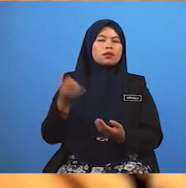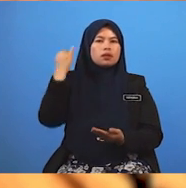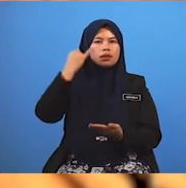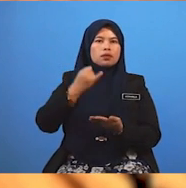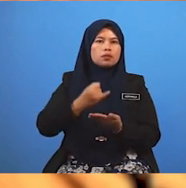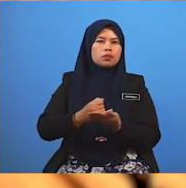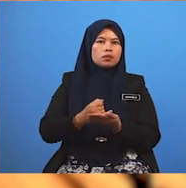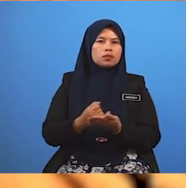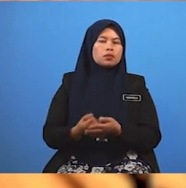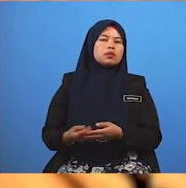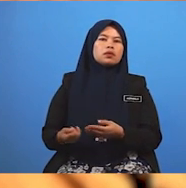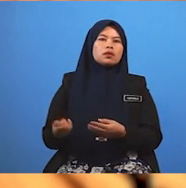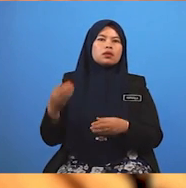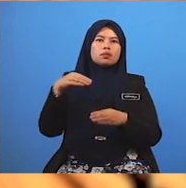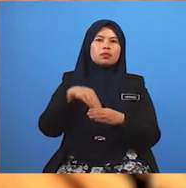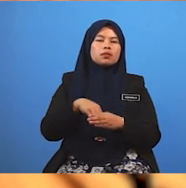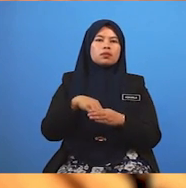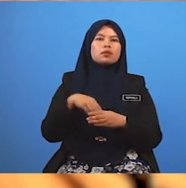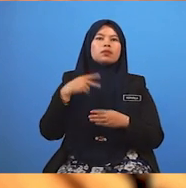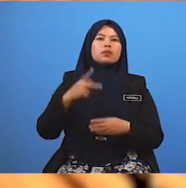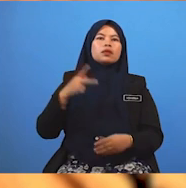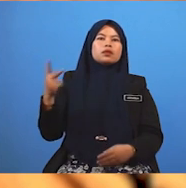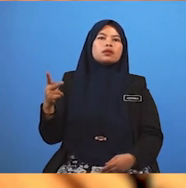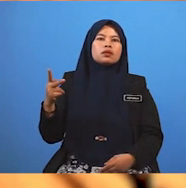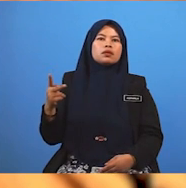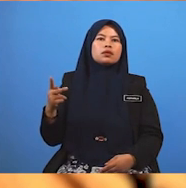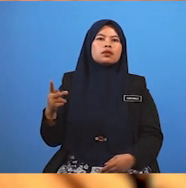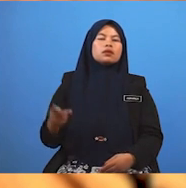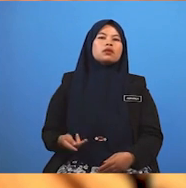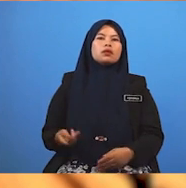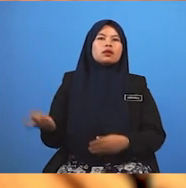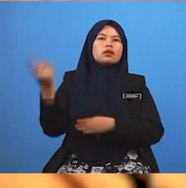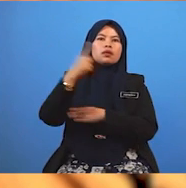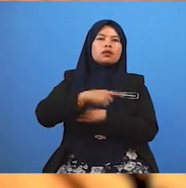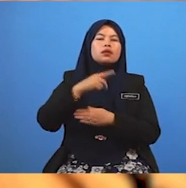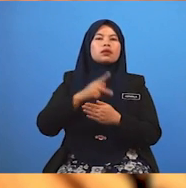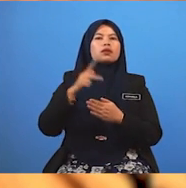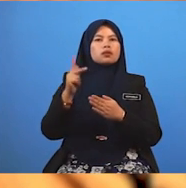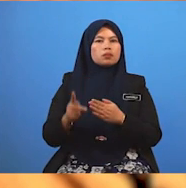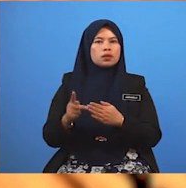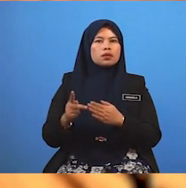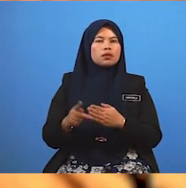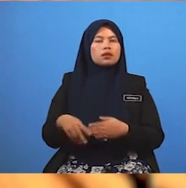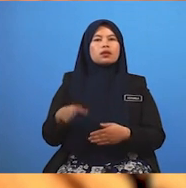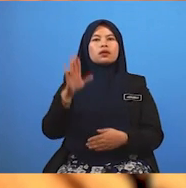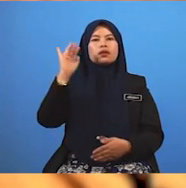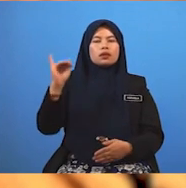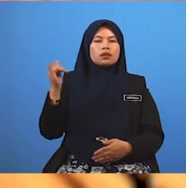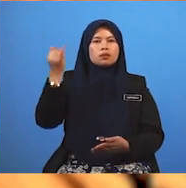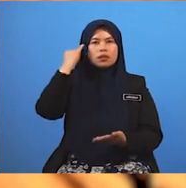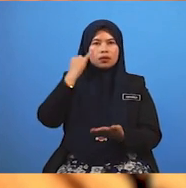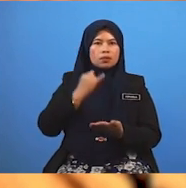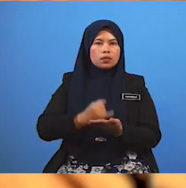termasuk dalam perkara berkaitan hari kiamat yang diimani umat Islam yang beriman kepada